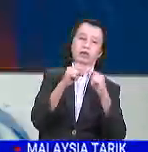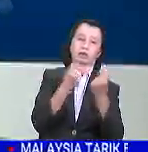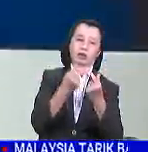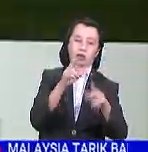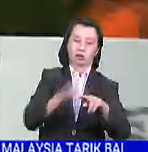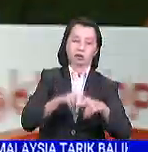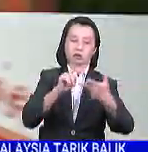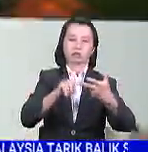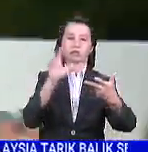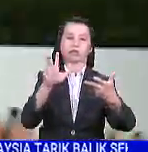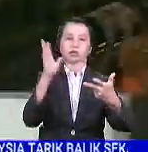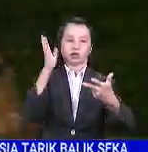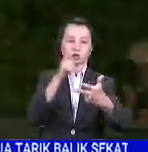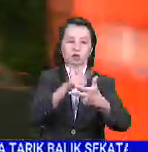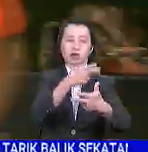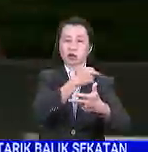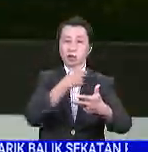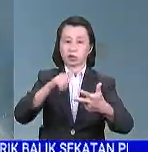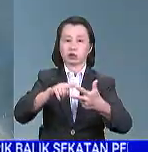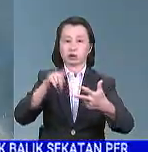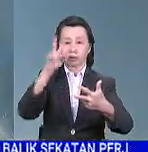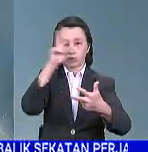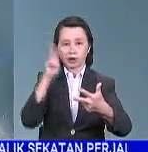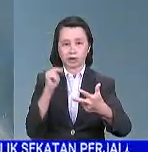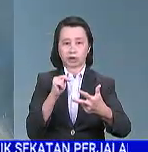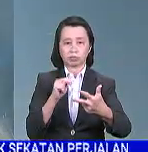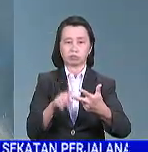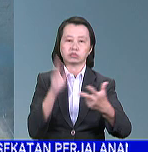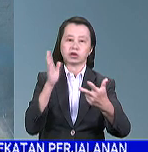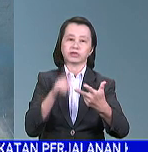hanya menduduki tangga ketiga di belakang Indonesia dan Vietnam.